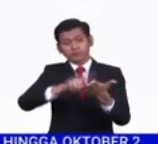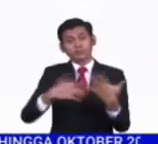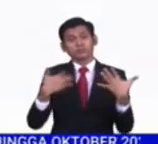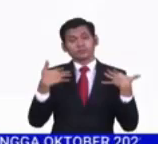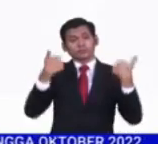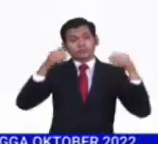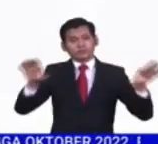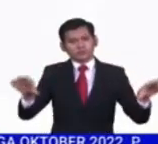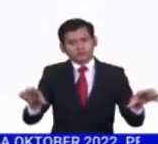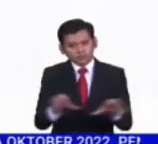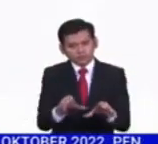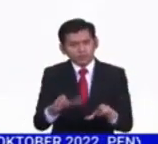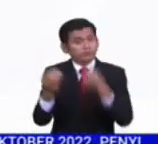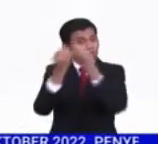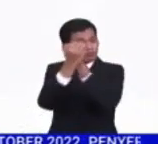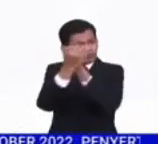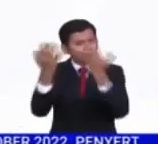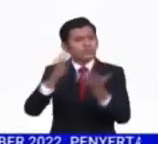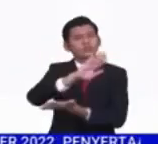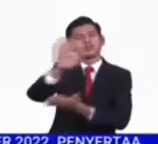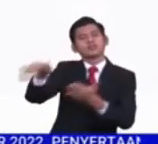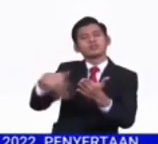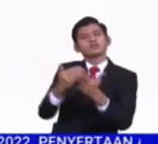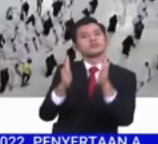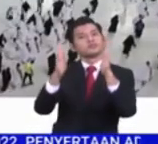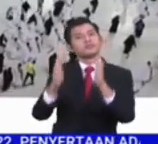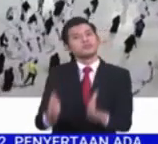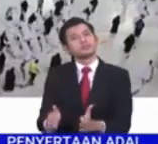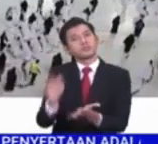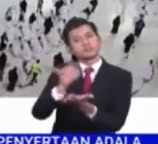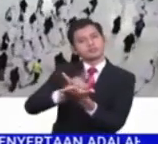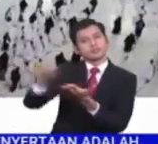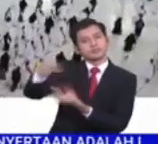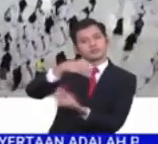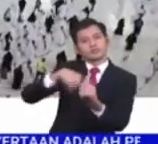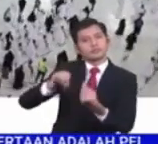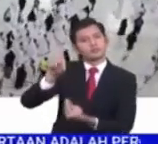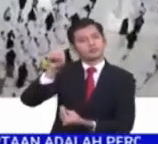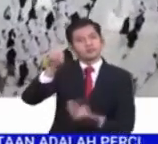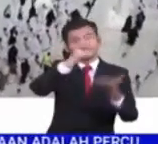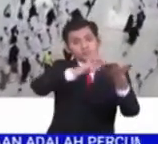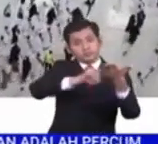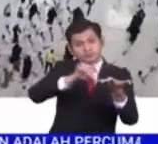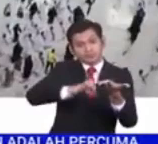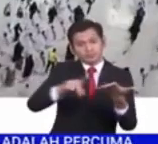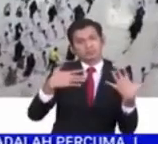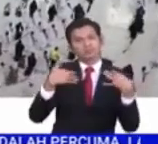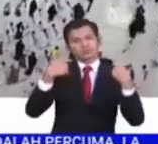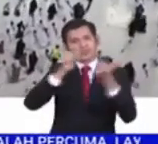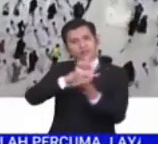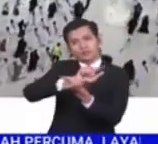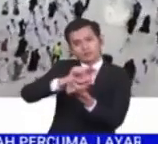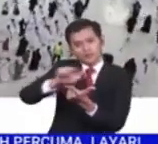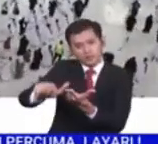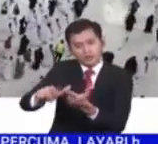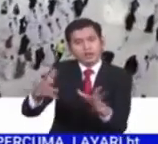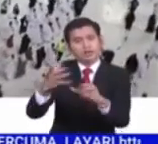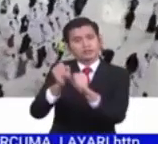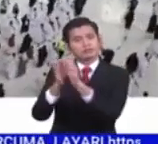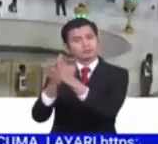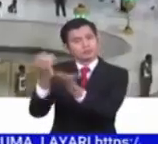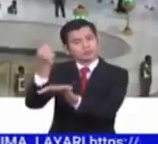dilakukan. Beliau turut memaklumkan semua bakal haji diwajibkan lulus pemeriksaan kesihatan bagi memperolehi visa